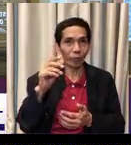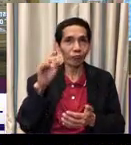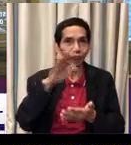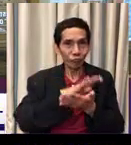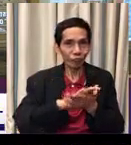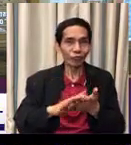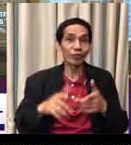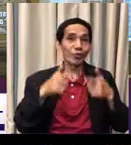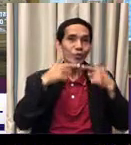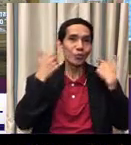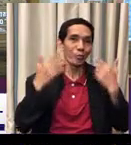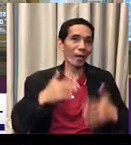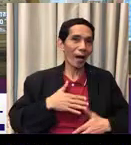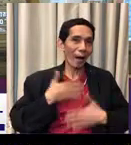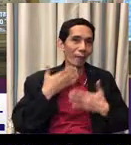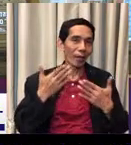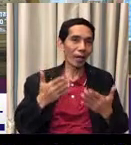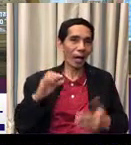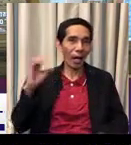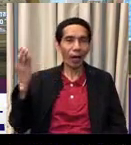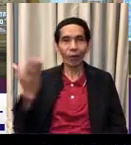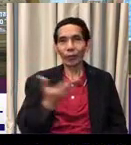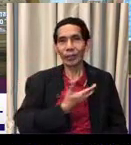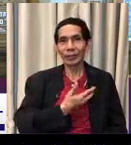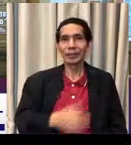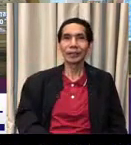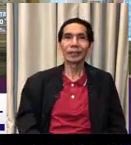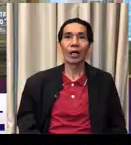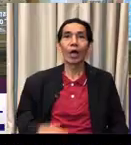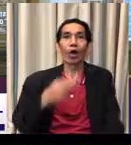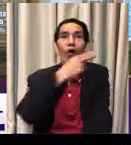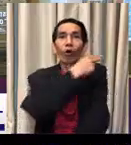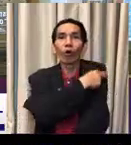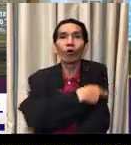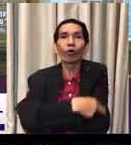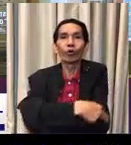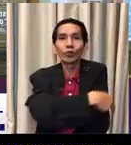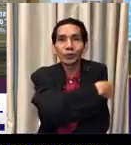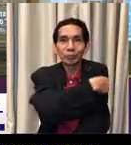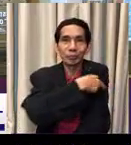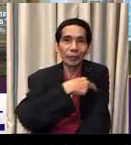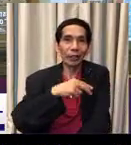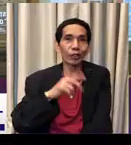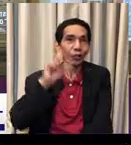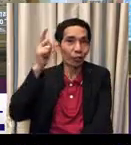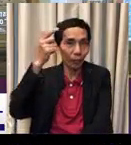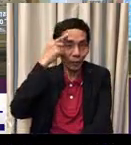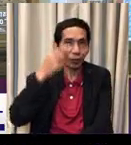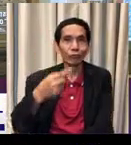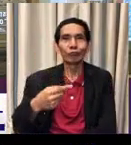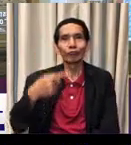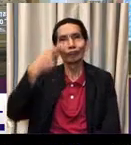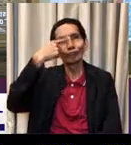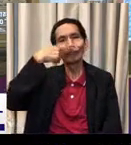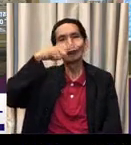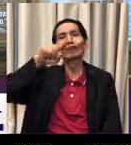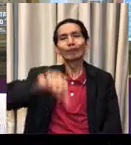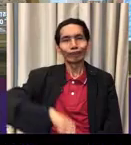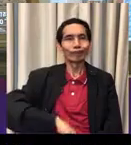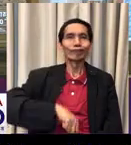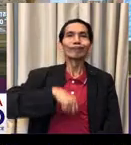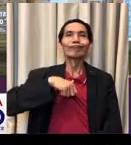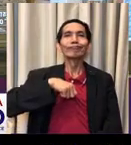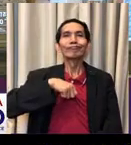Nako, matutuwa ho kayo rito. Ito ang ating mga ospital. Yeah. Eh, medyo itatangos lang namin ang ilong namin